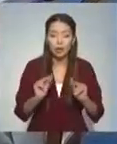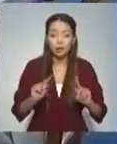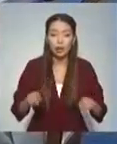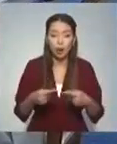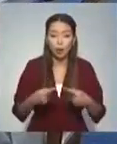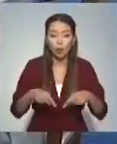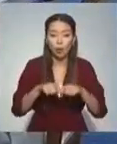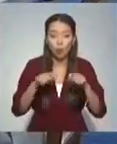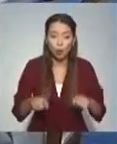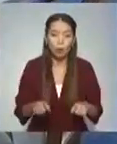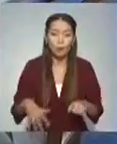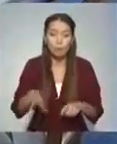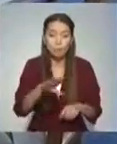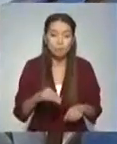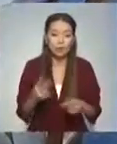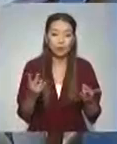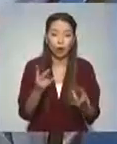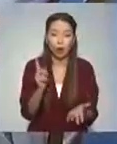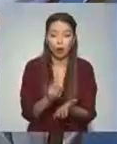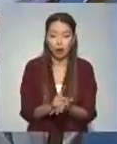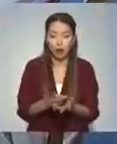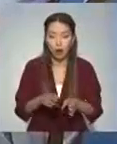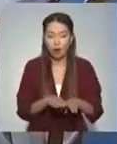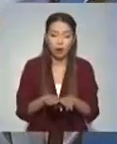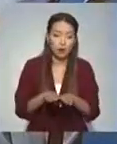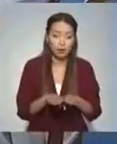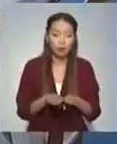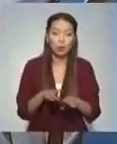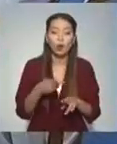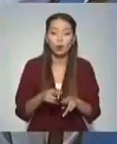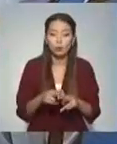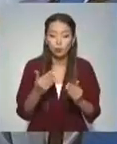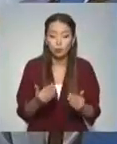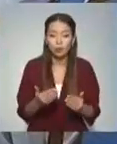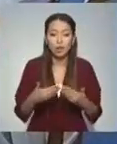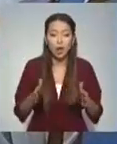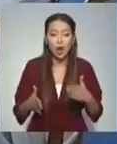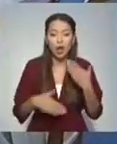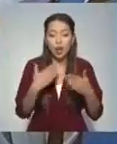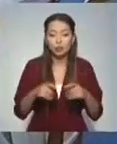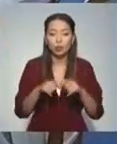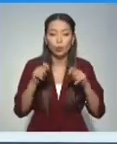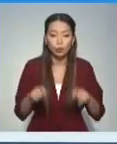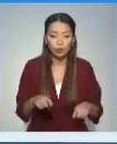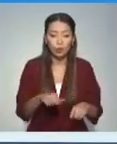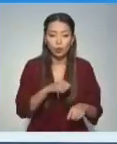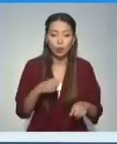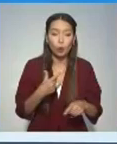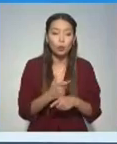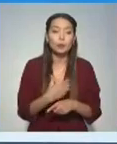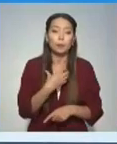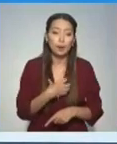құру бәрімізге ортақ міндет. Осы орайда ашық диалог орнату өте